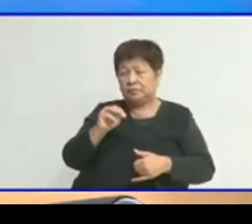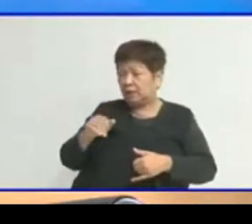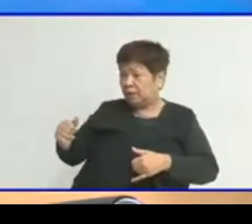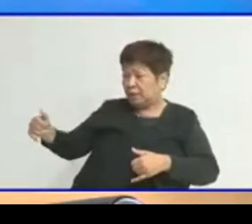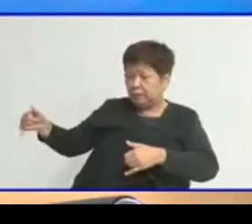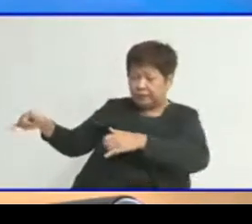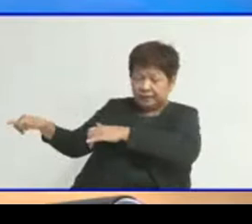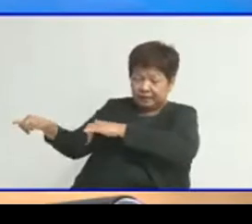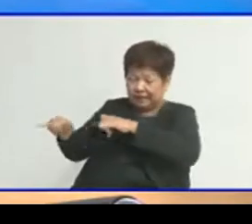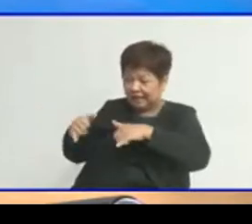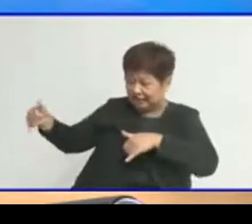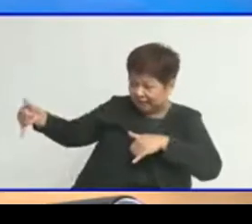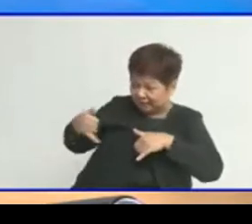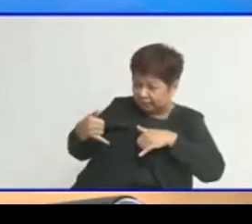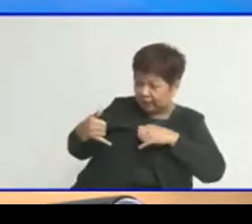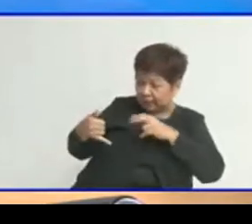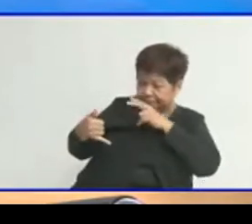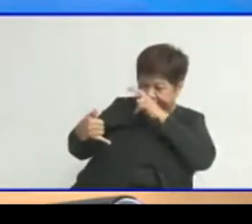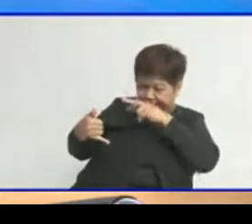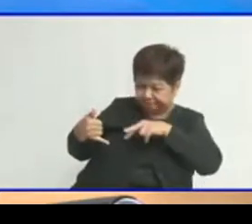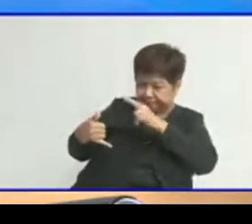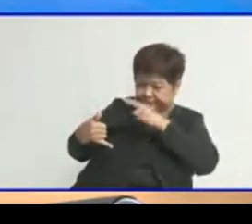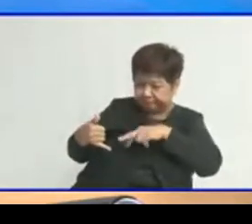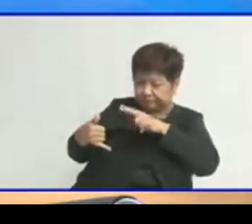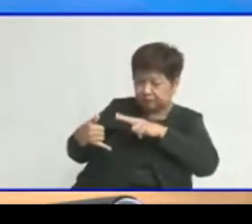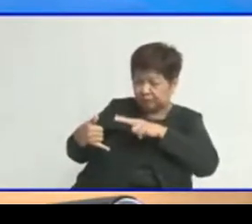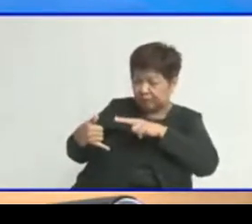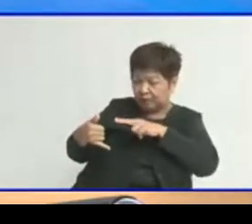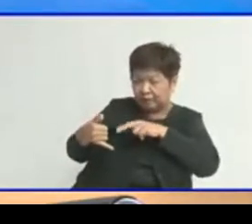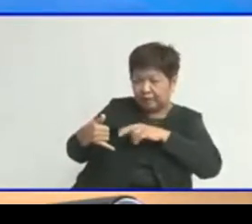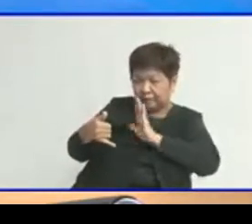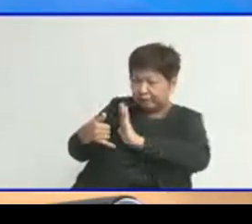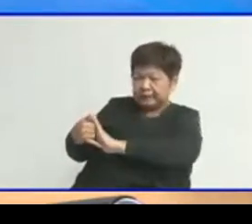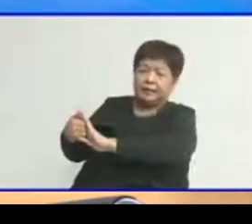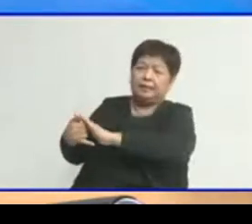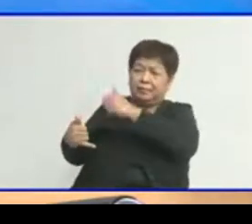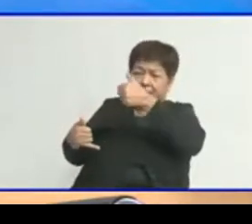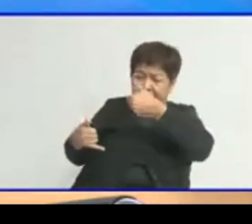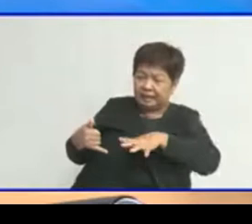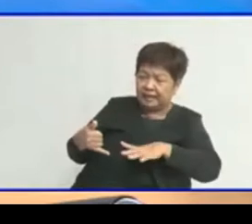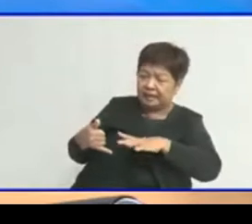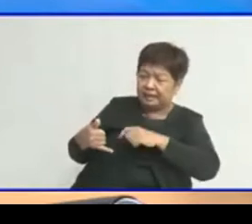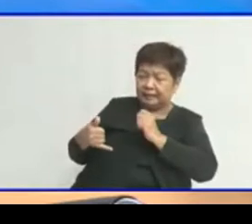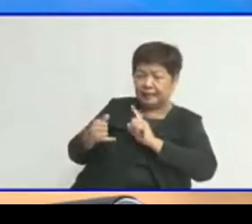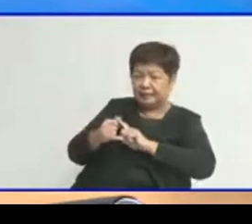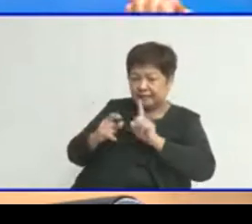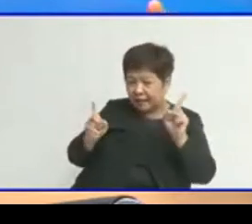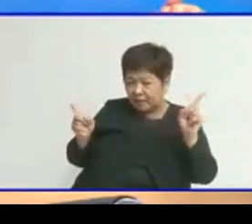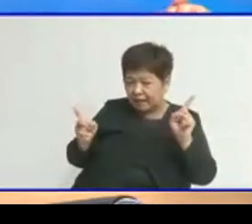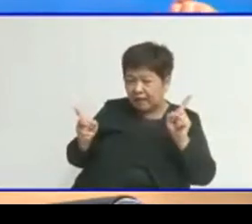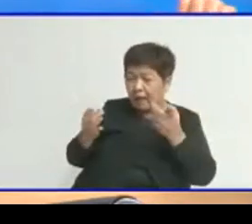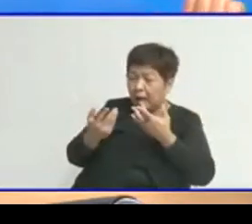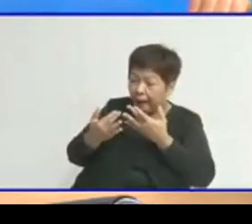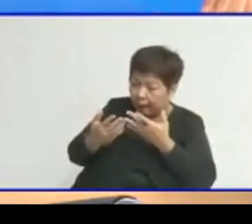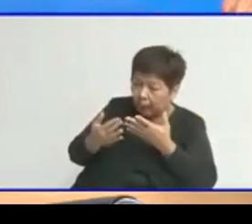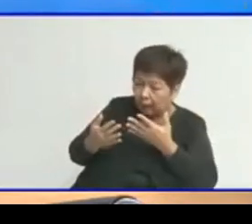ผลการยื่นให้ประธานาธิบดีให้ชะลอการส่งกลับและมายื่นคำร้องเข้าสู่ระบบการคัดกรองแบบนี้แต่ต้องทำความเข้าใจนิดหนึ่งว่